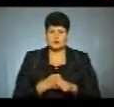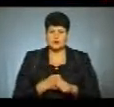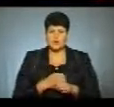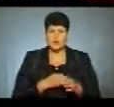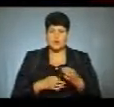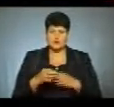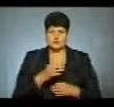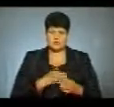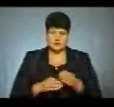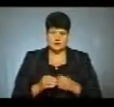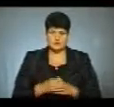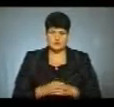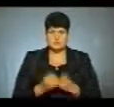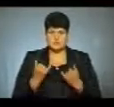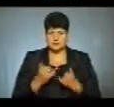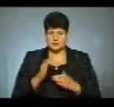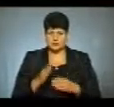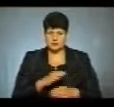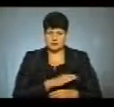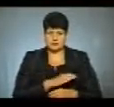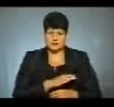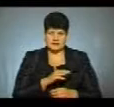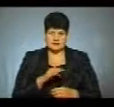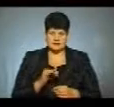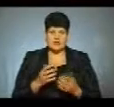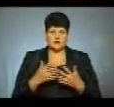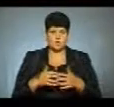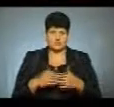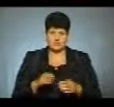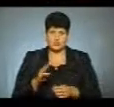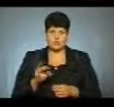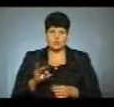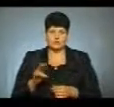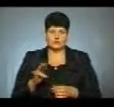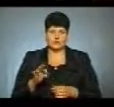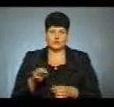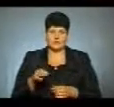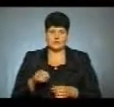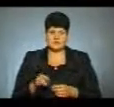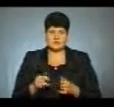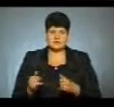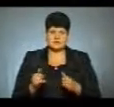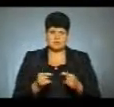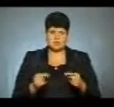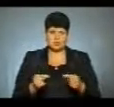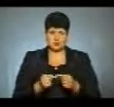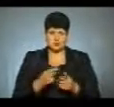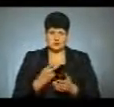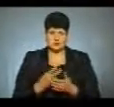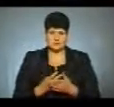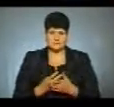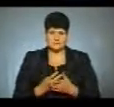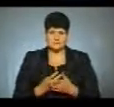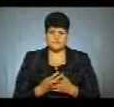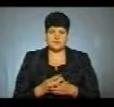Олена Ладика. Ми зараз будемо міряти тиск автоматичним тонометром, який забезпечує точні показники. Ми